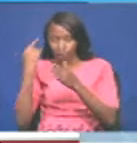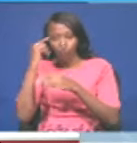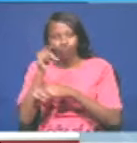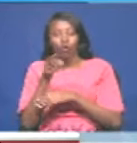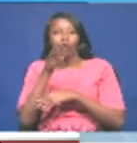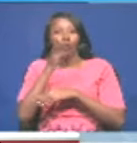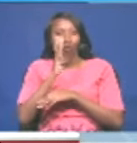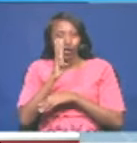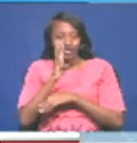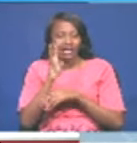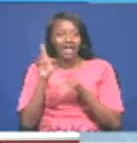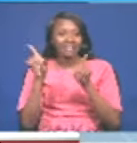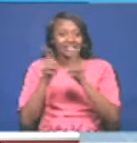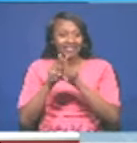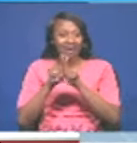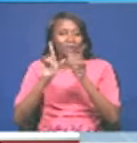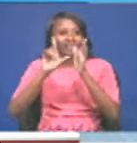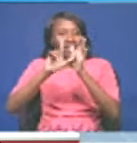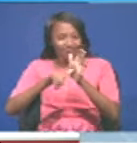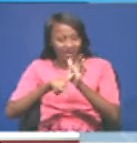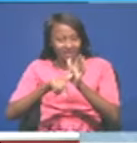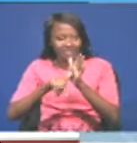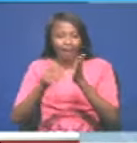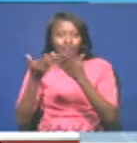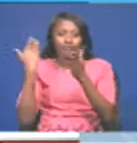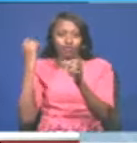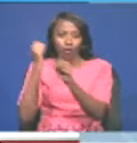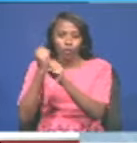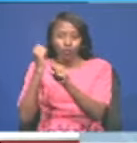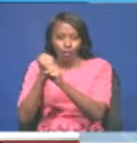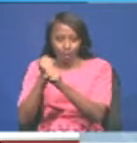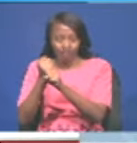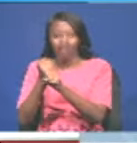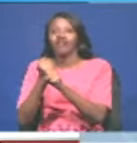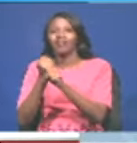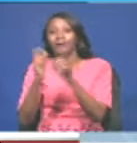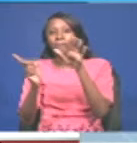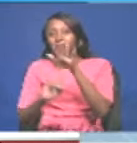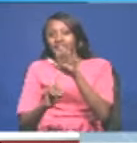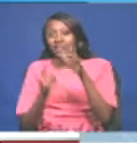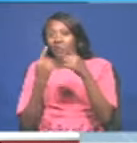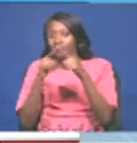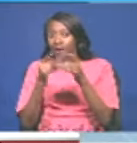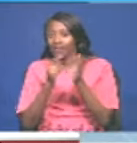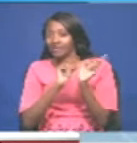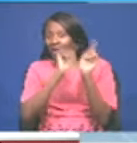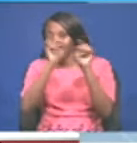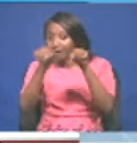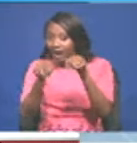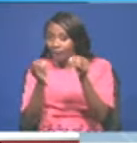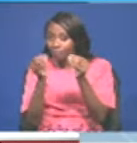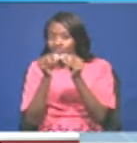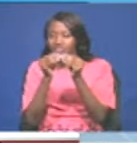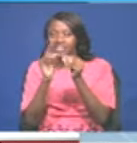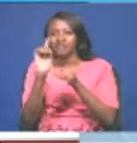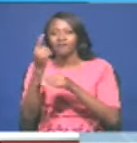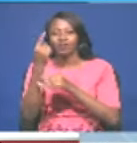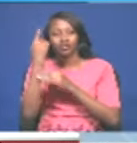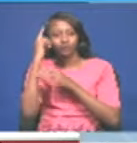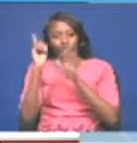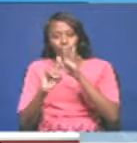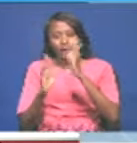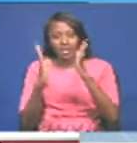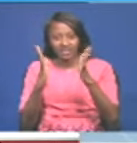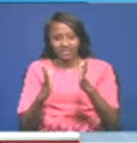kabla ya kuhudumu katika wizara ya leba. Chelugui alikuwa miongoni mawaziri waliohudhuria mkutano wa kwanza baraza la mawaziri uliongozwa